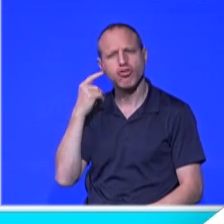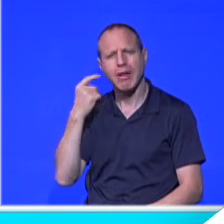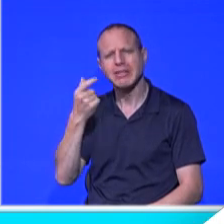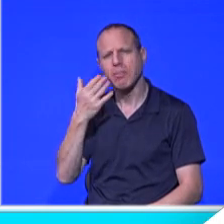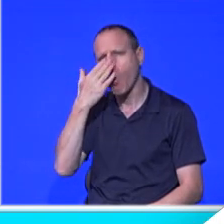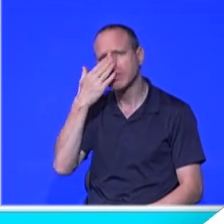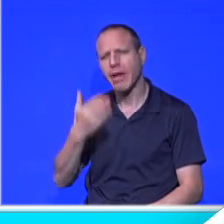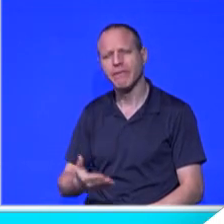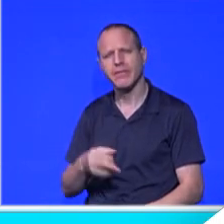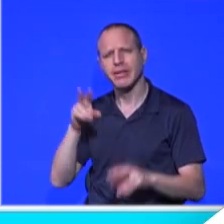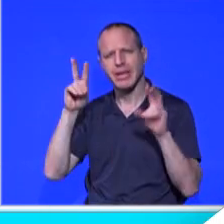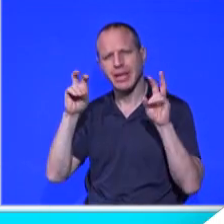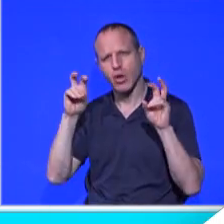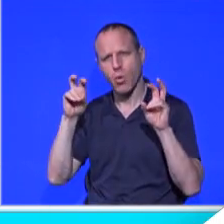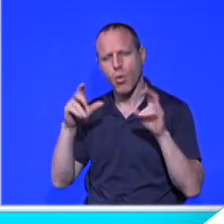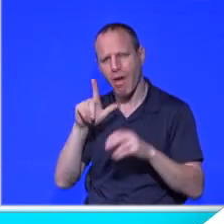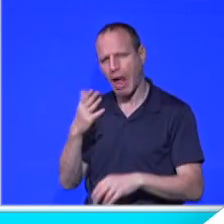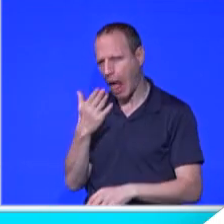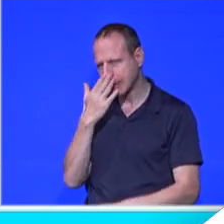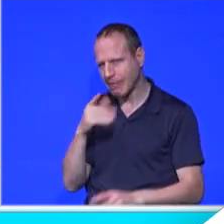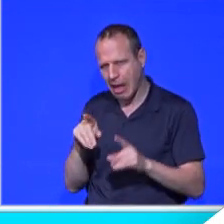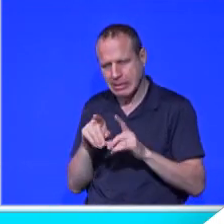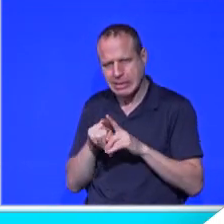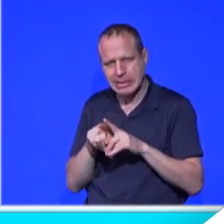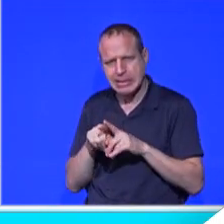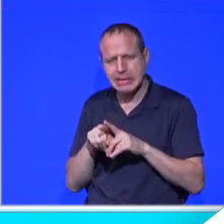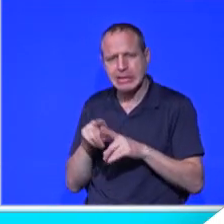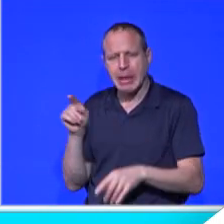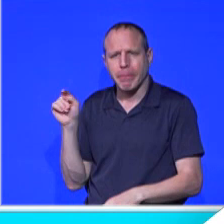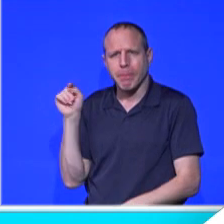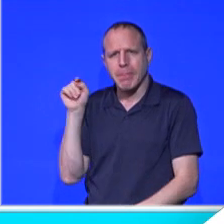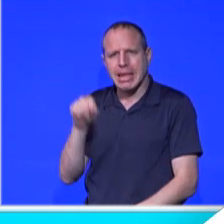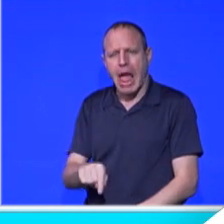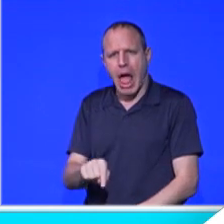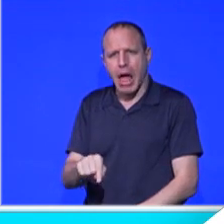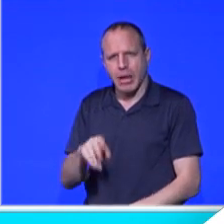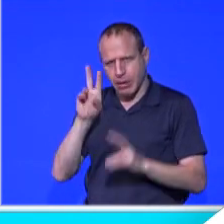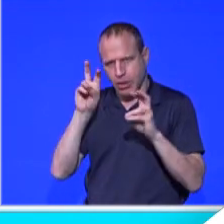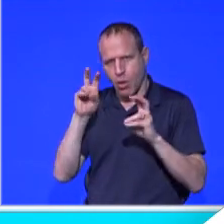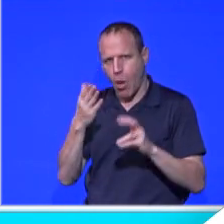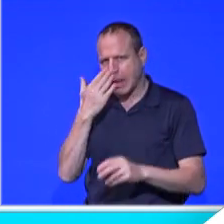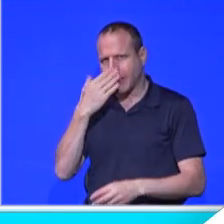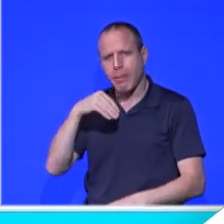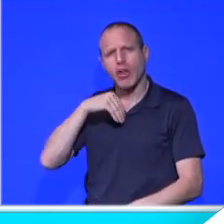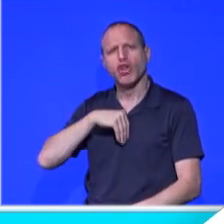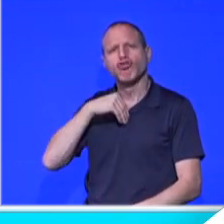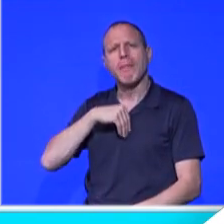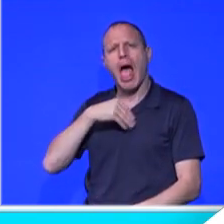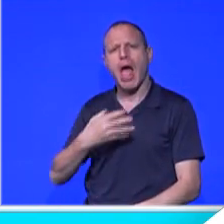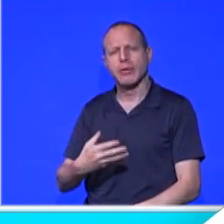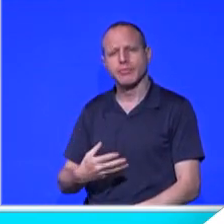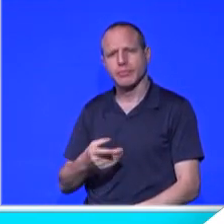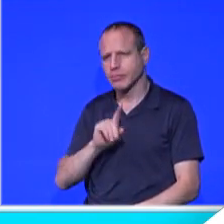מאוכזב, כאילו, אבל אכזבה כזאת שהיא מגיעה, כאילו אכזבה בנשמה, זאת אומרת,